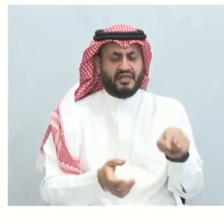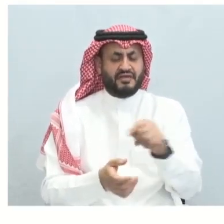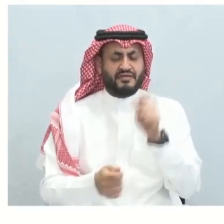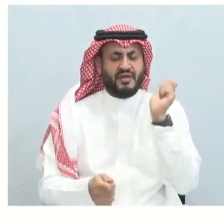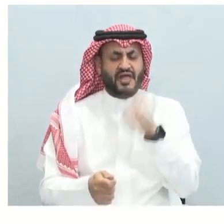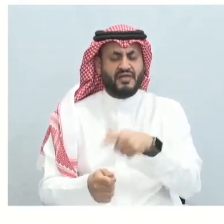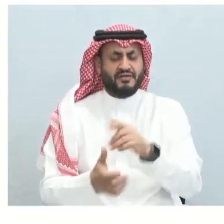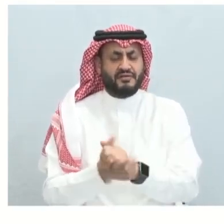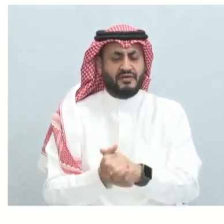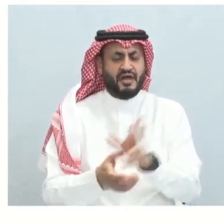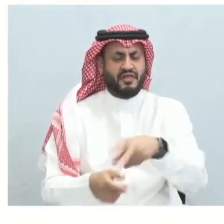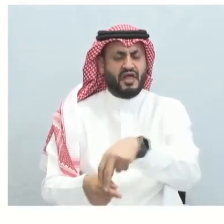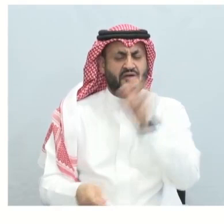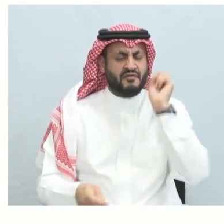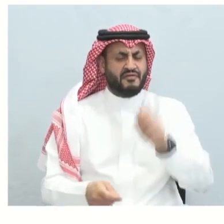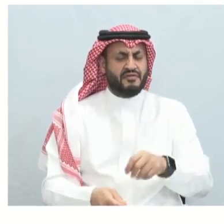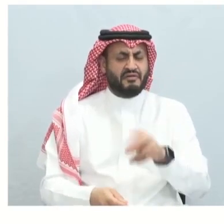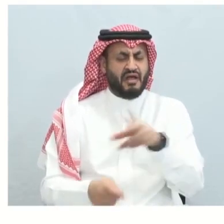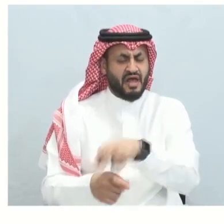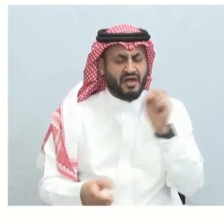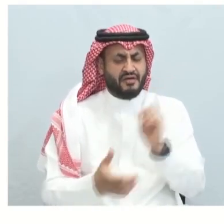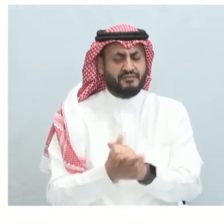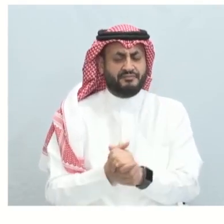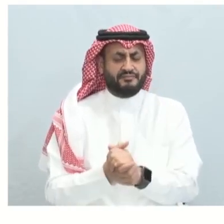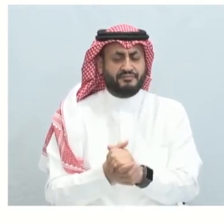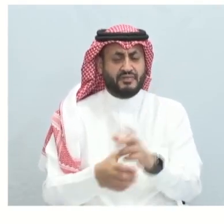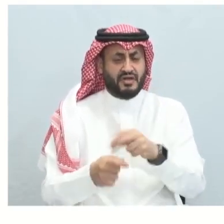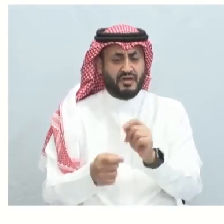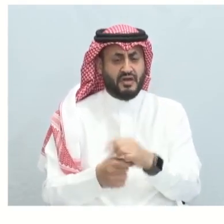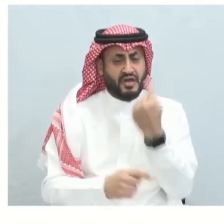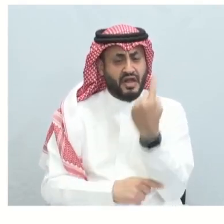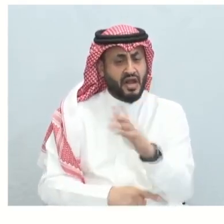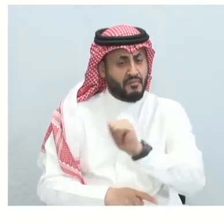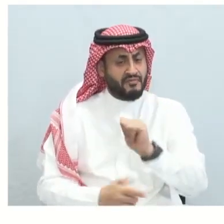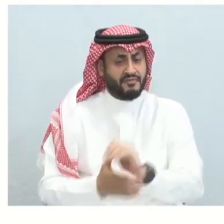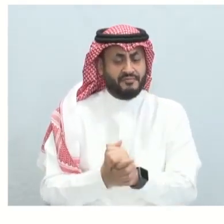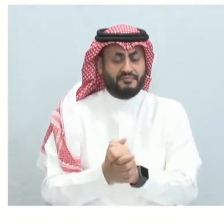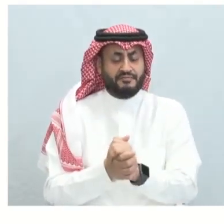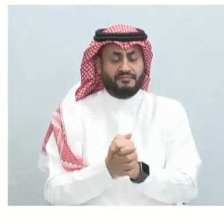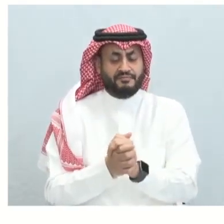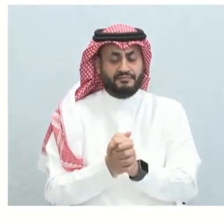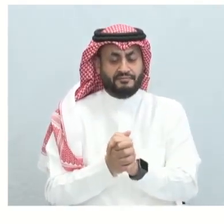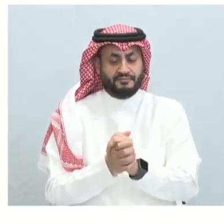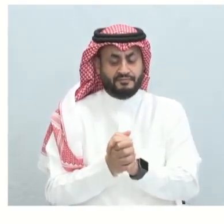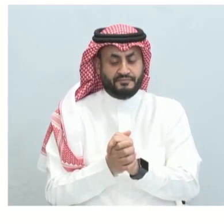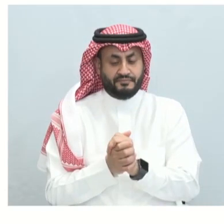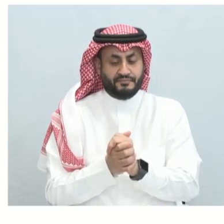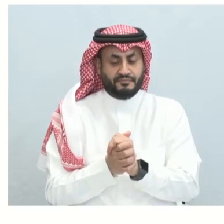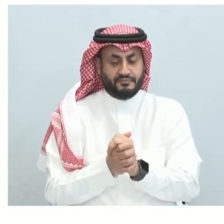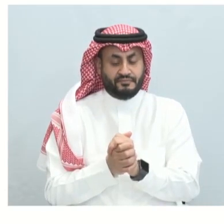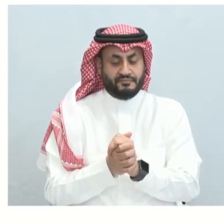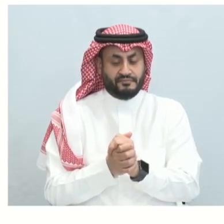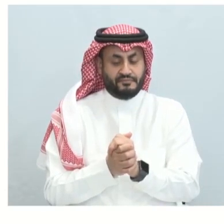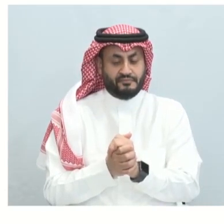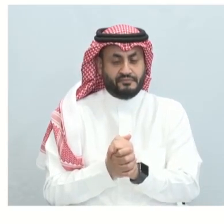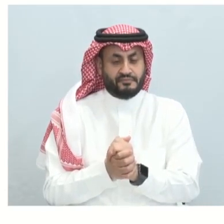ان الانسان ياخذ متاع اخيه ا اما بدون اذنه ان ياخذ متاء اخيه بدون اذنه